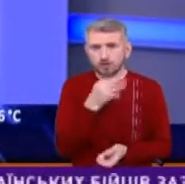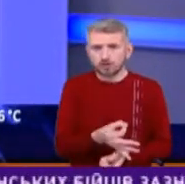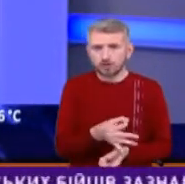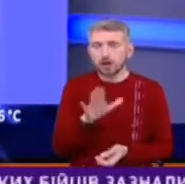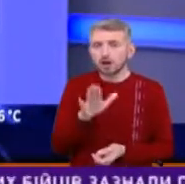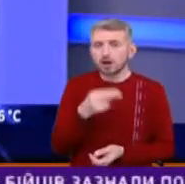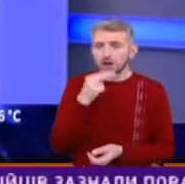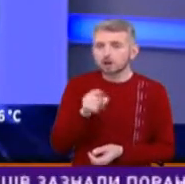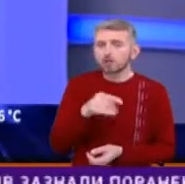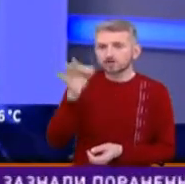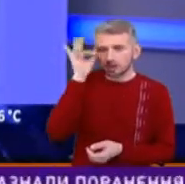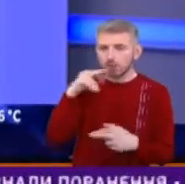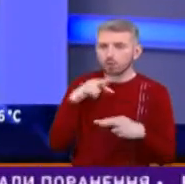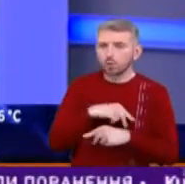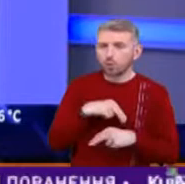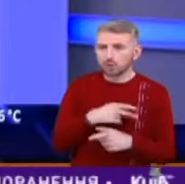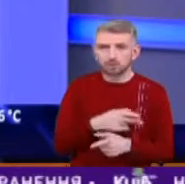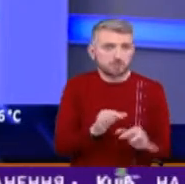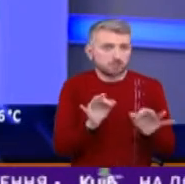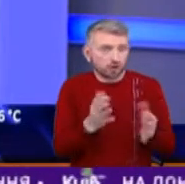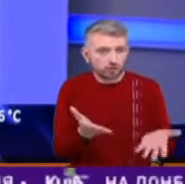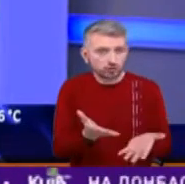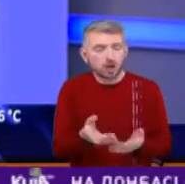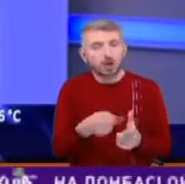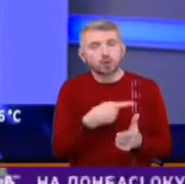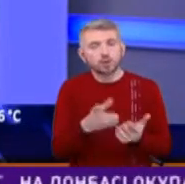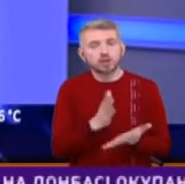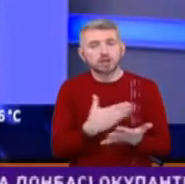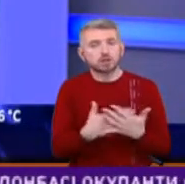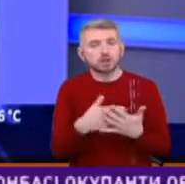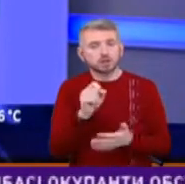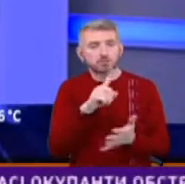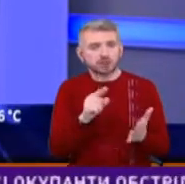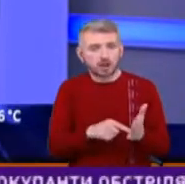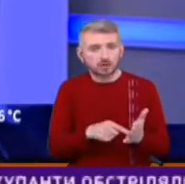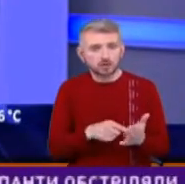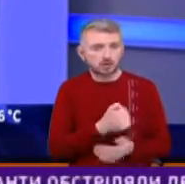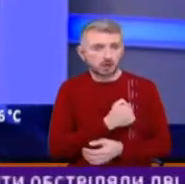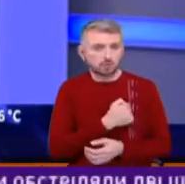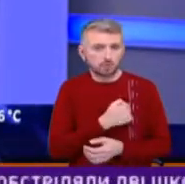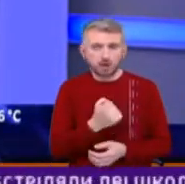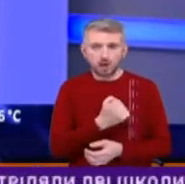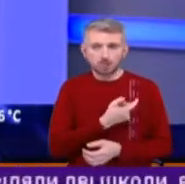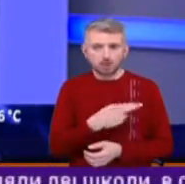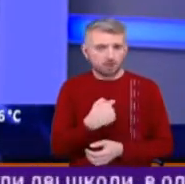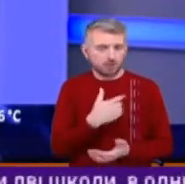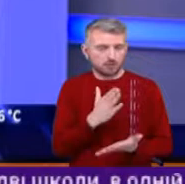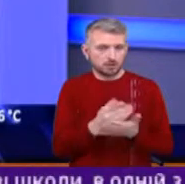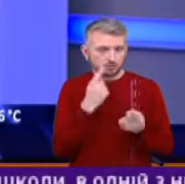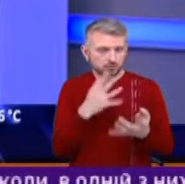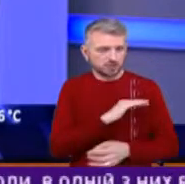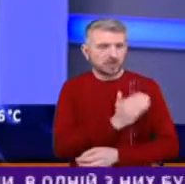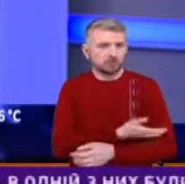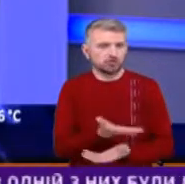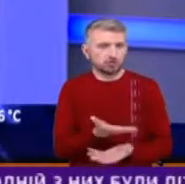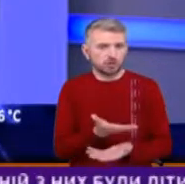вона б згадала про угорців, там більше якісь. Безперечно. Або є, наприклад, питання з армією. Ну, армія для мене є, очевидно, стала сильніше.